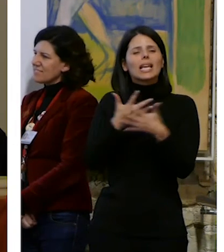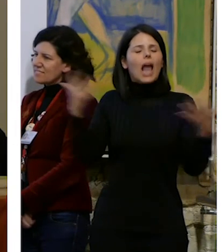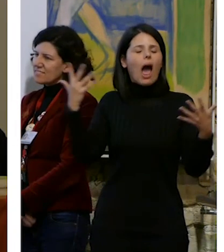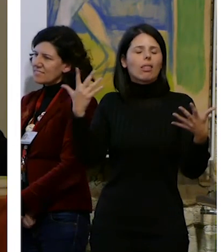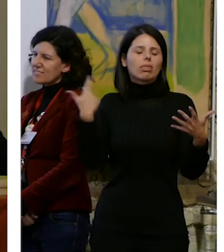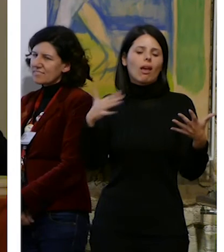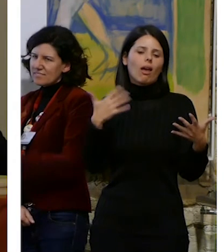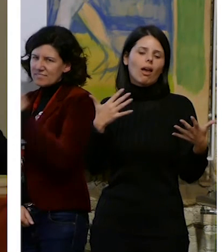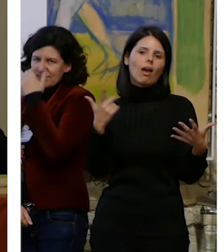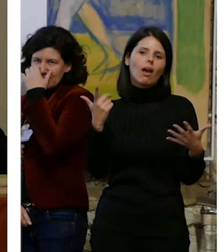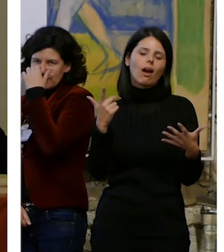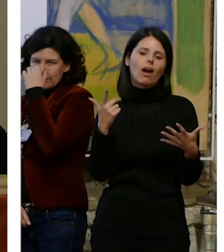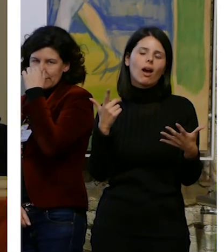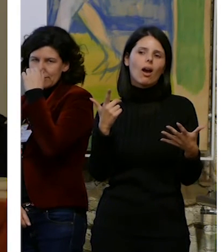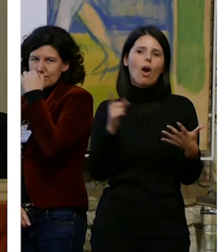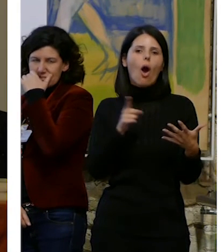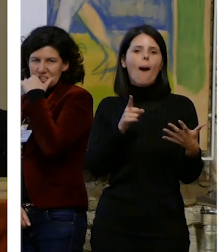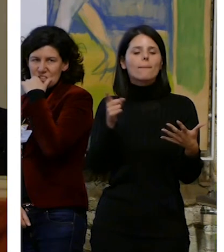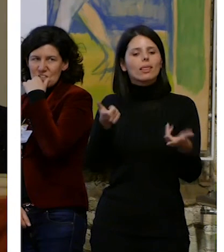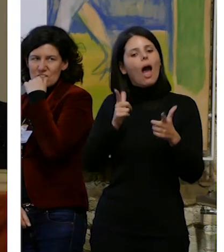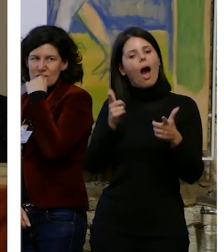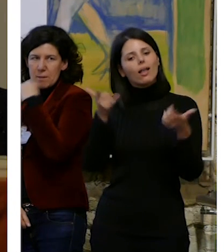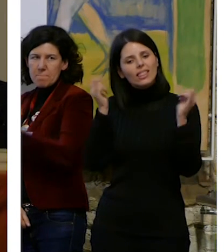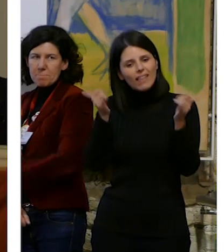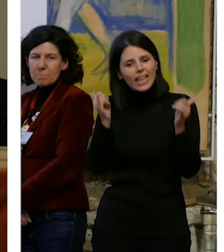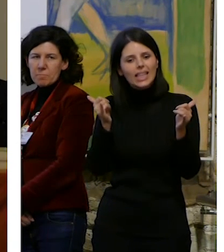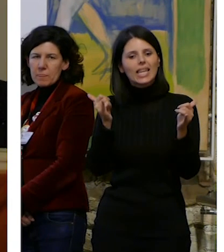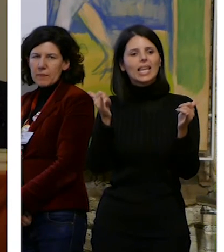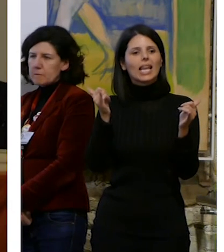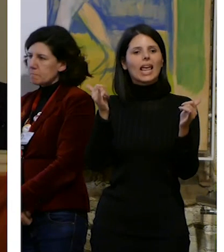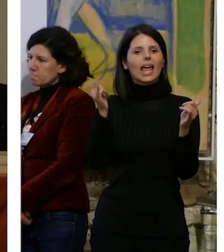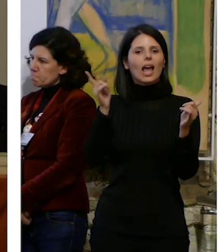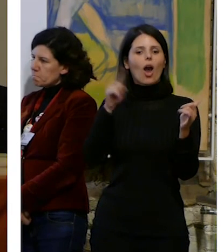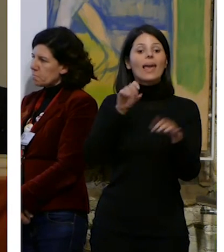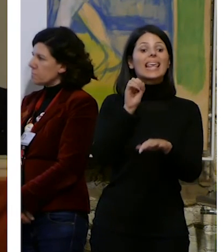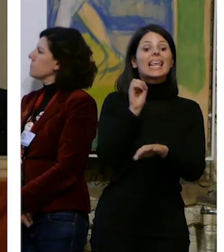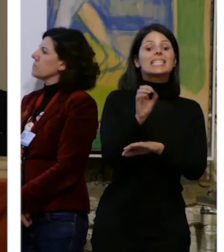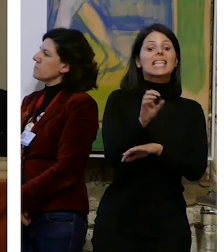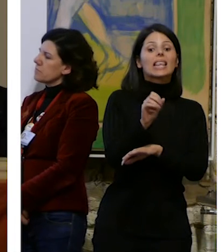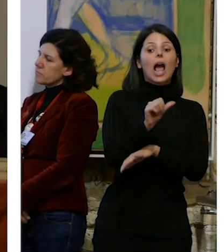pregio, no? Di divertire, non direi insegnando,